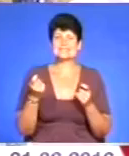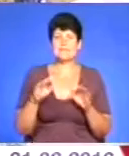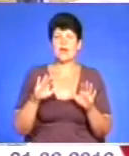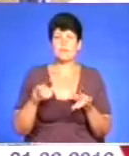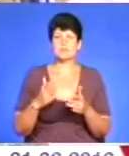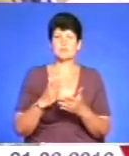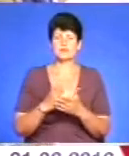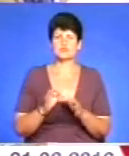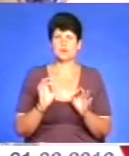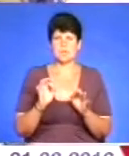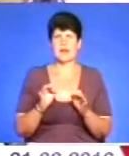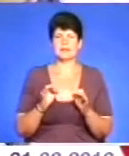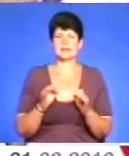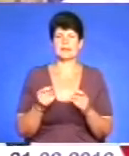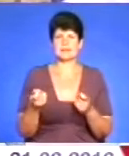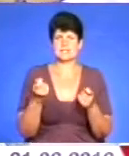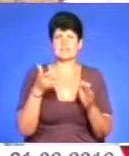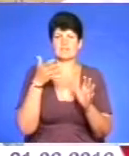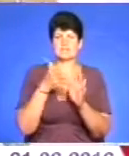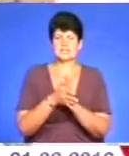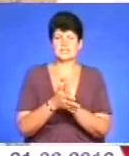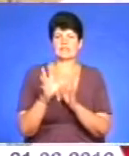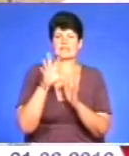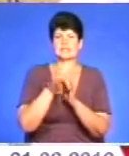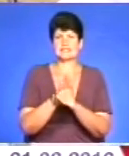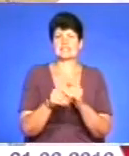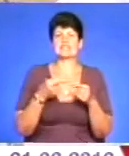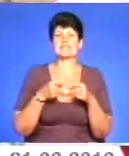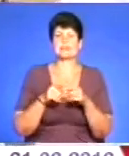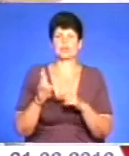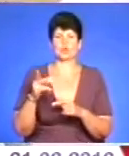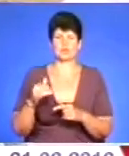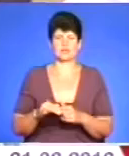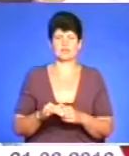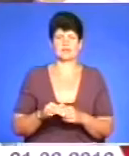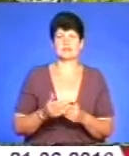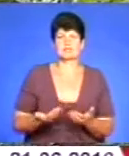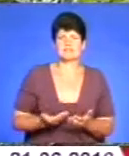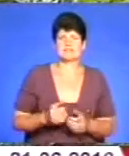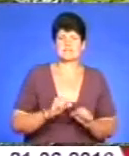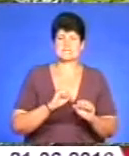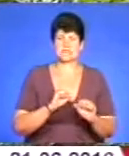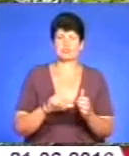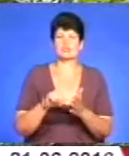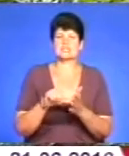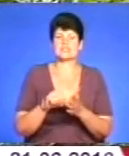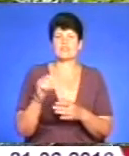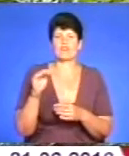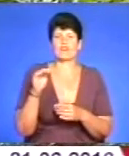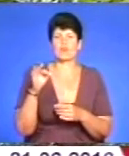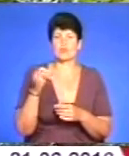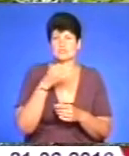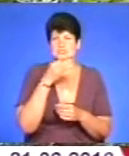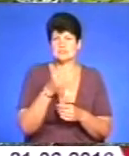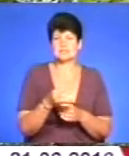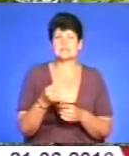маючи нормальне насіння, вже витрачатися і вкладатися в технології, в живлення, в захист. Учасники форуму відзначили, що